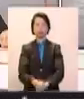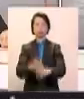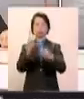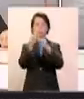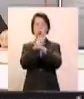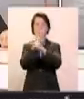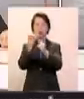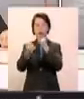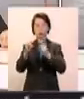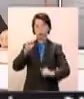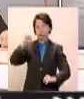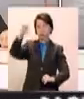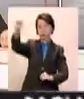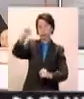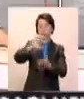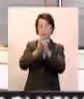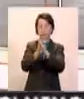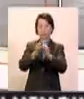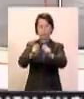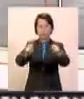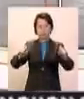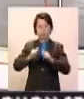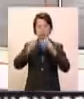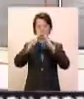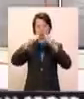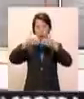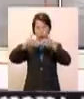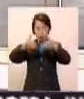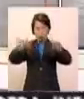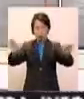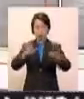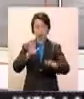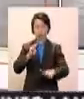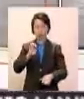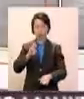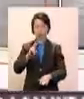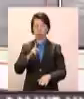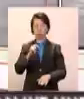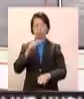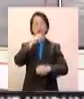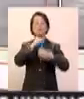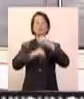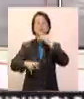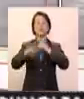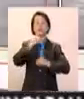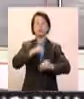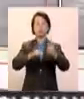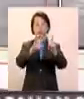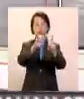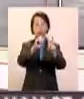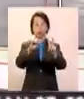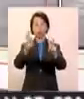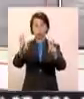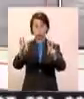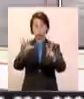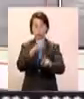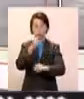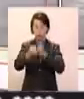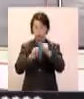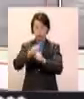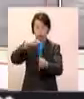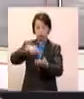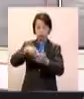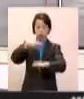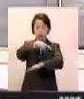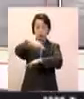Kali terakhir Sabah menjadi lokasi Majlis Rumah Terbuka Malaysia MRTM Christmas ialah pada tahun 2009 dan tahun ini